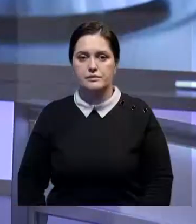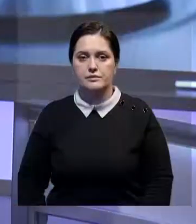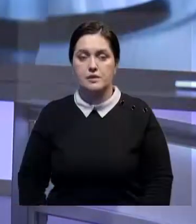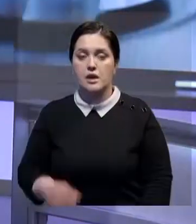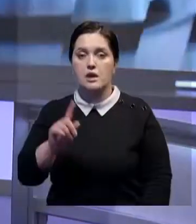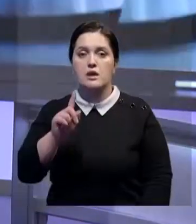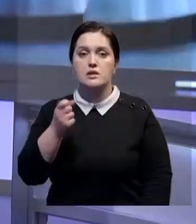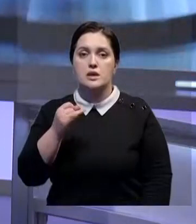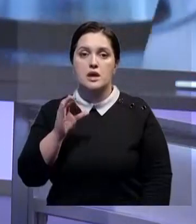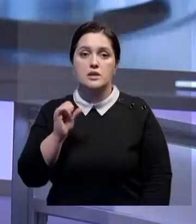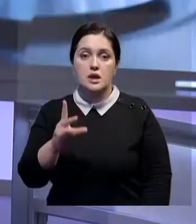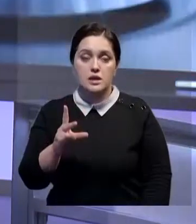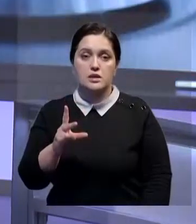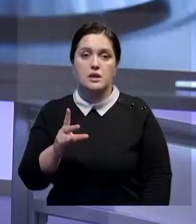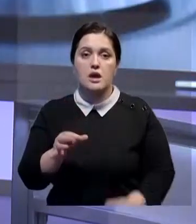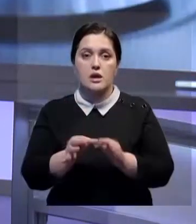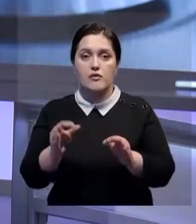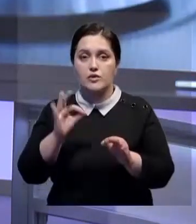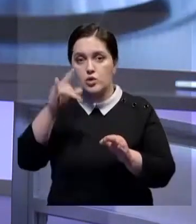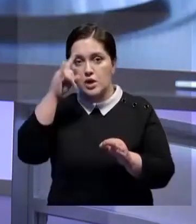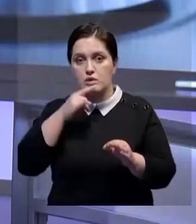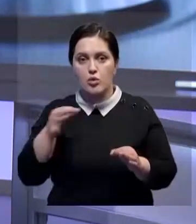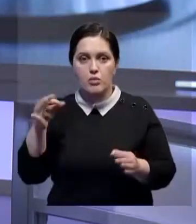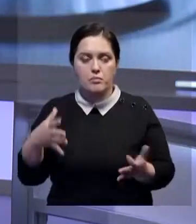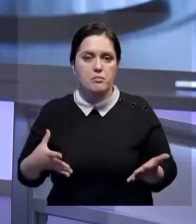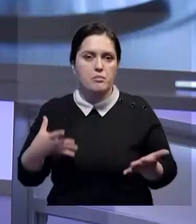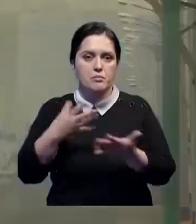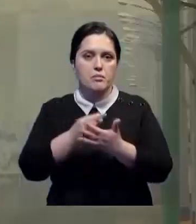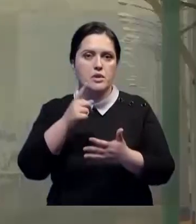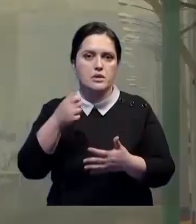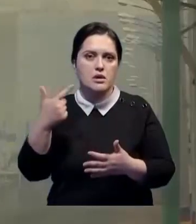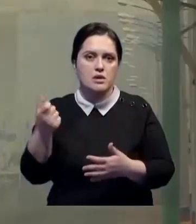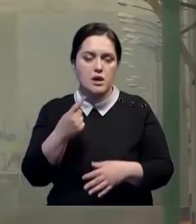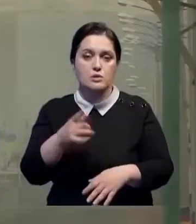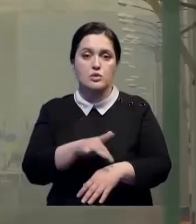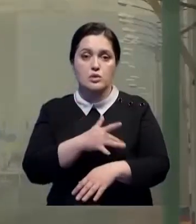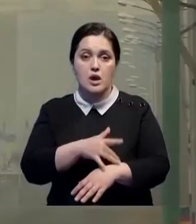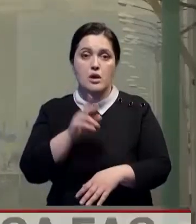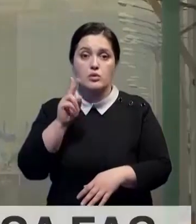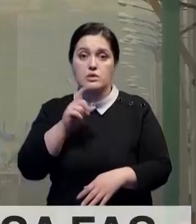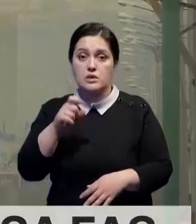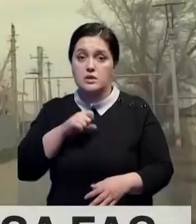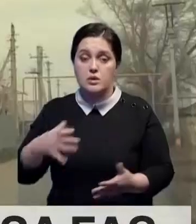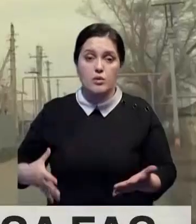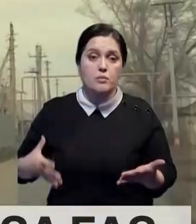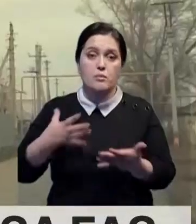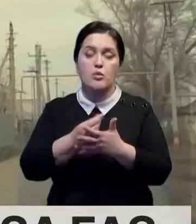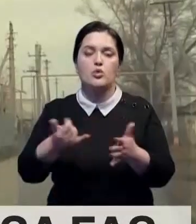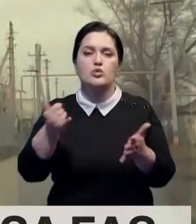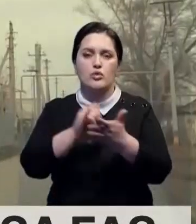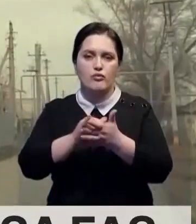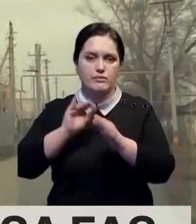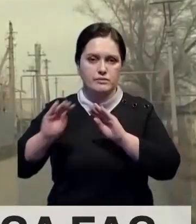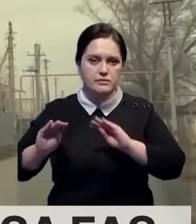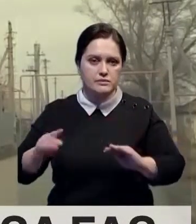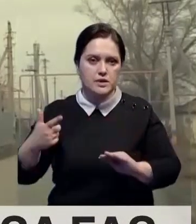Жители Зайсанского района Восточно-Казахстанской области переплачивали за услуги газоснабжения. Это касается тех, кто за свой счет оплачивал установку